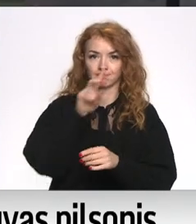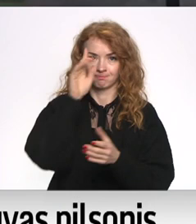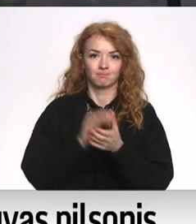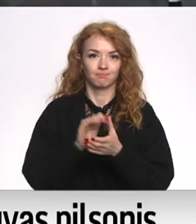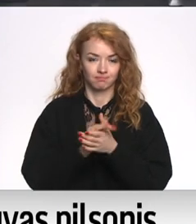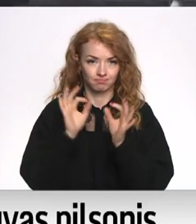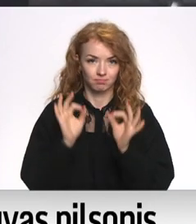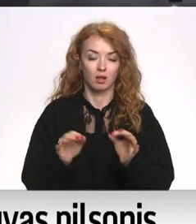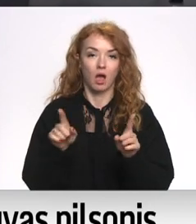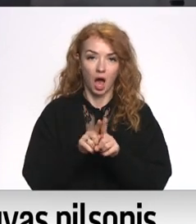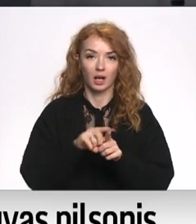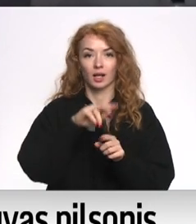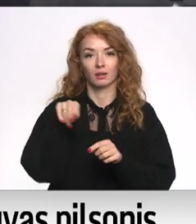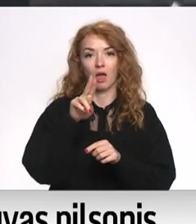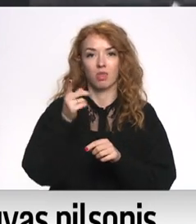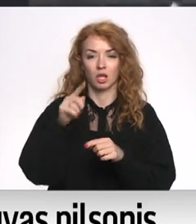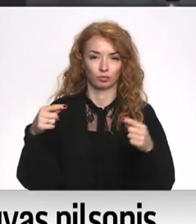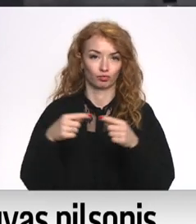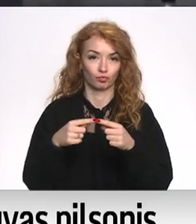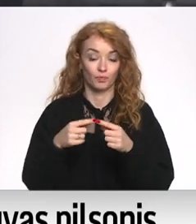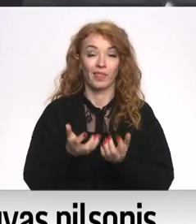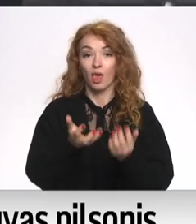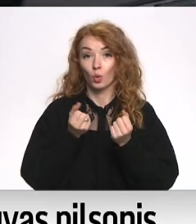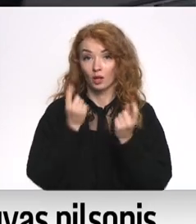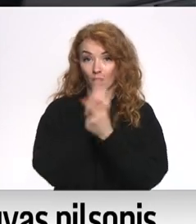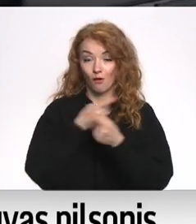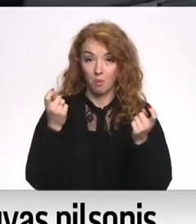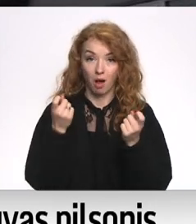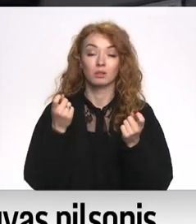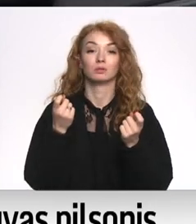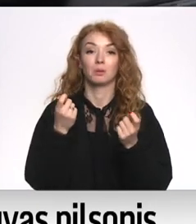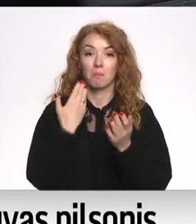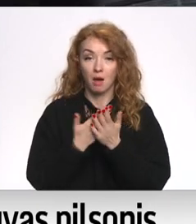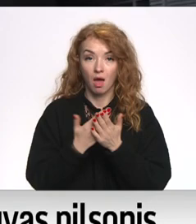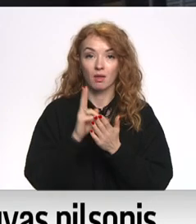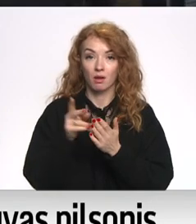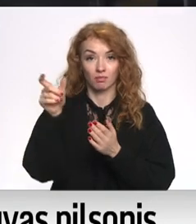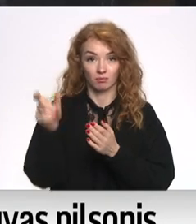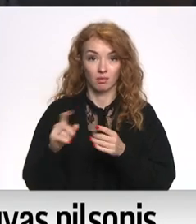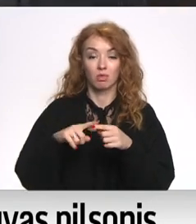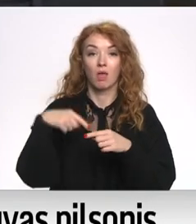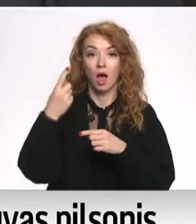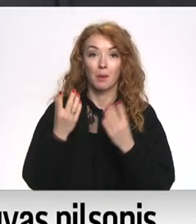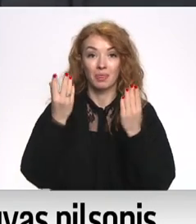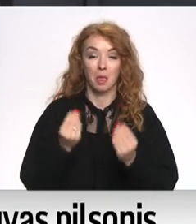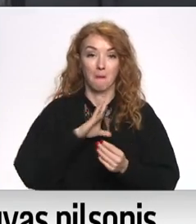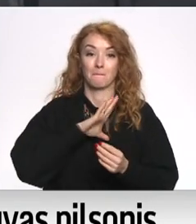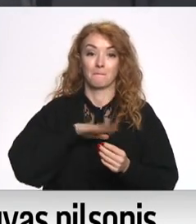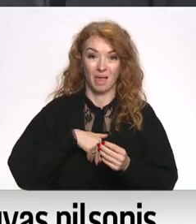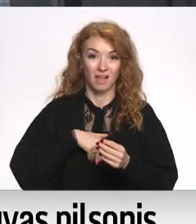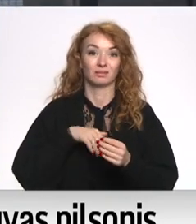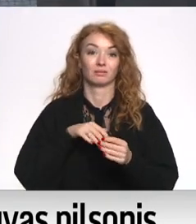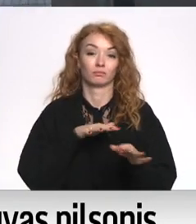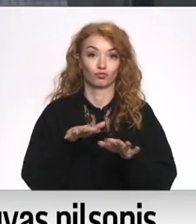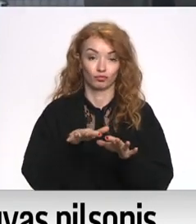un konstatēt arī DNS sakritība. Iegūtā informācija liecina, ka aizdomās turamais vēl nākamajā dienā pēc nozieguma